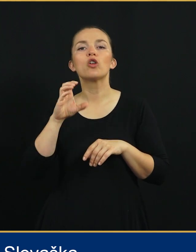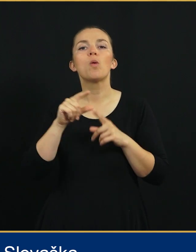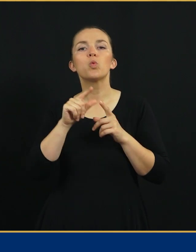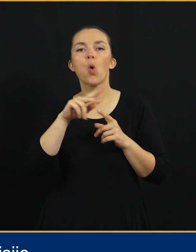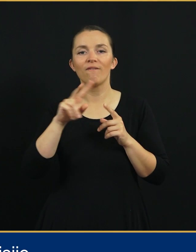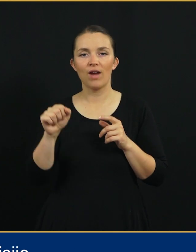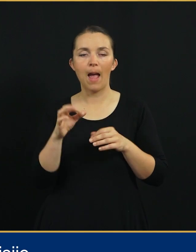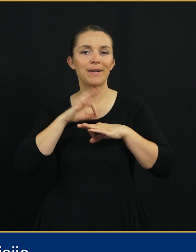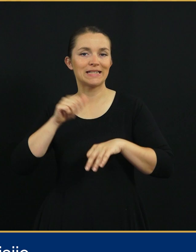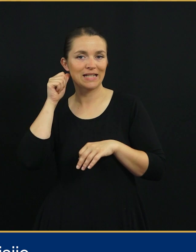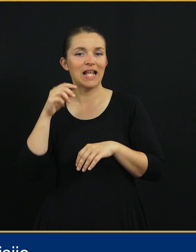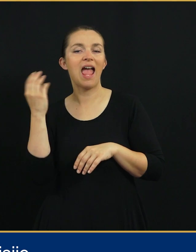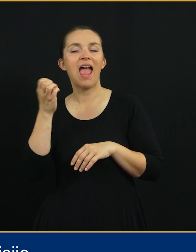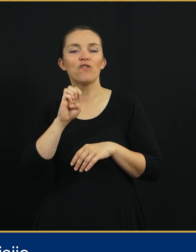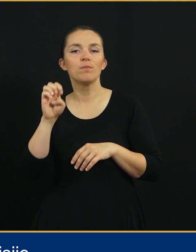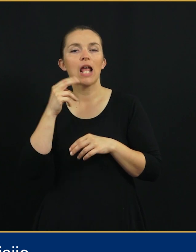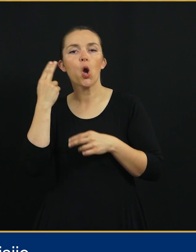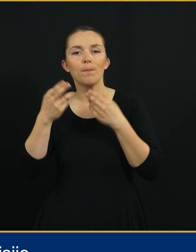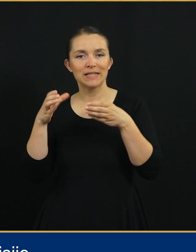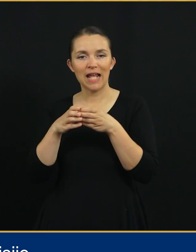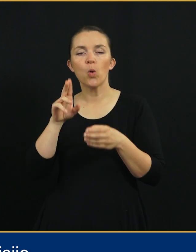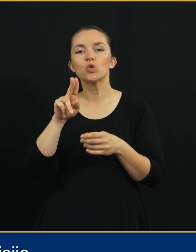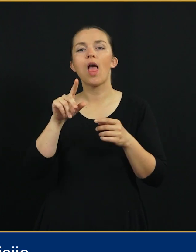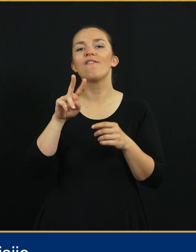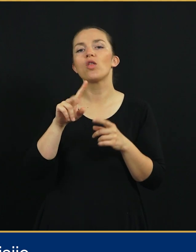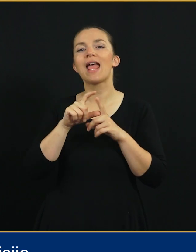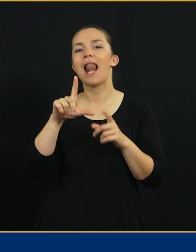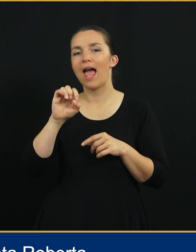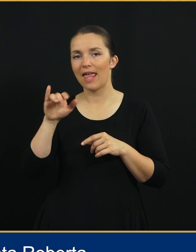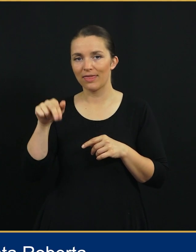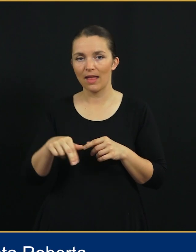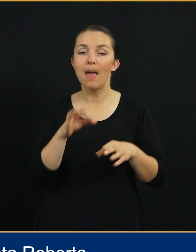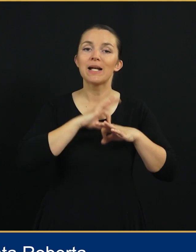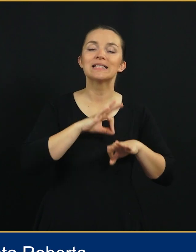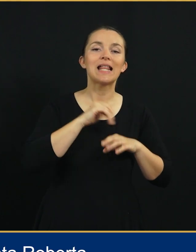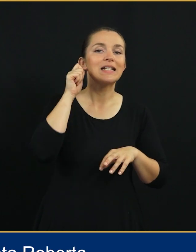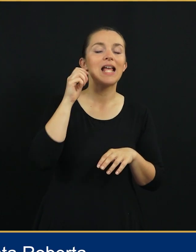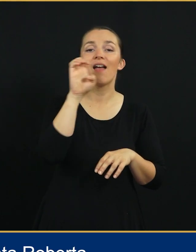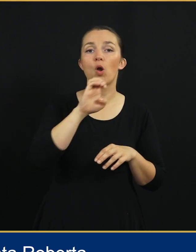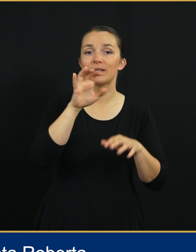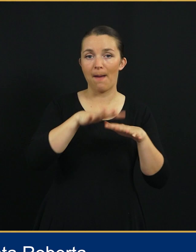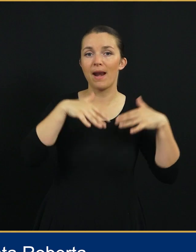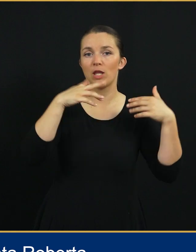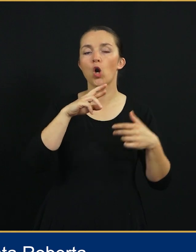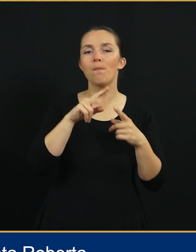Čaputova, predsednica Evropske komisije Ursula von der Leyen, predsednica